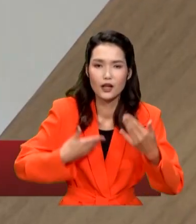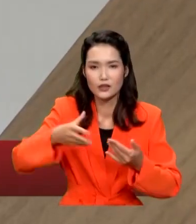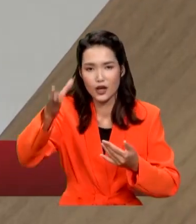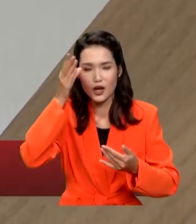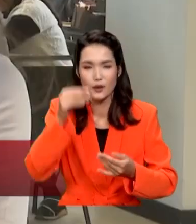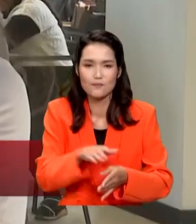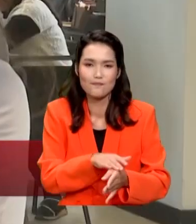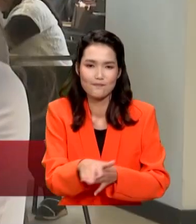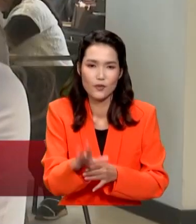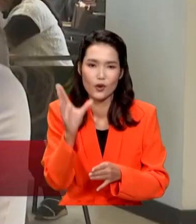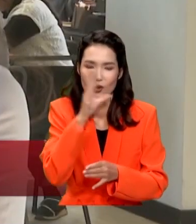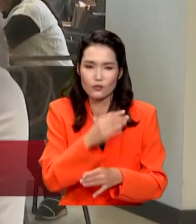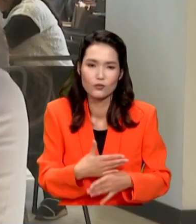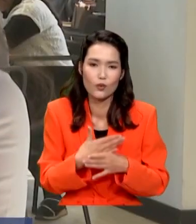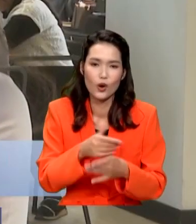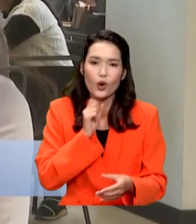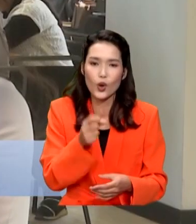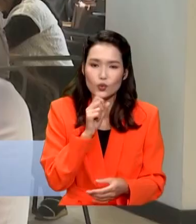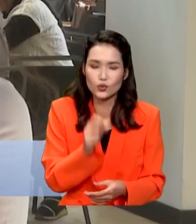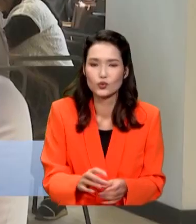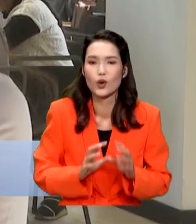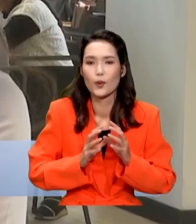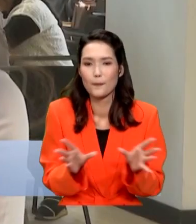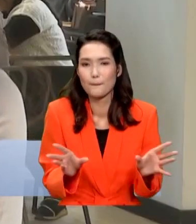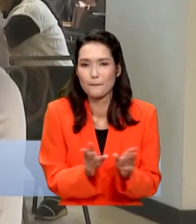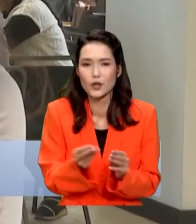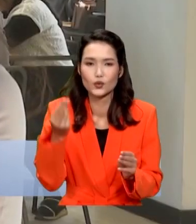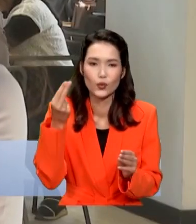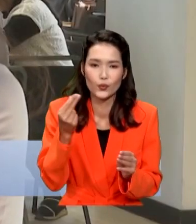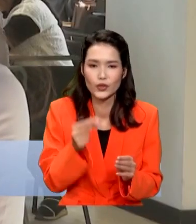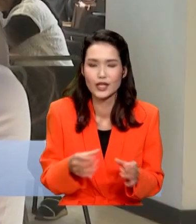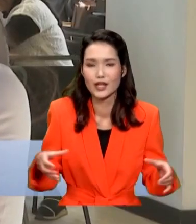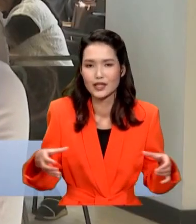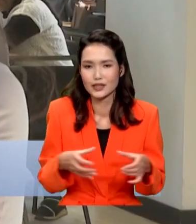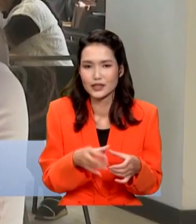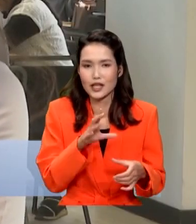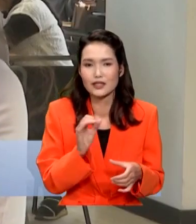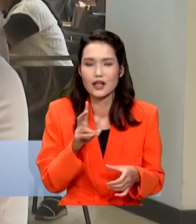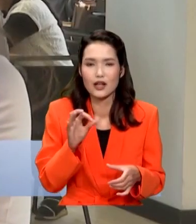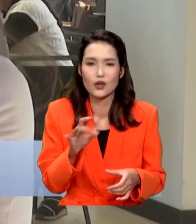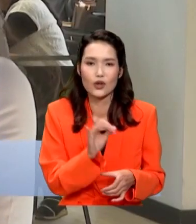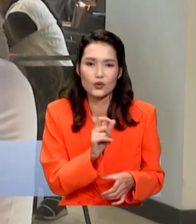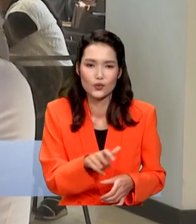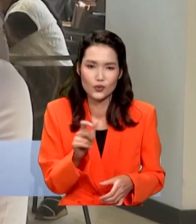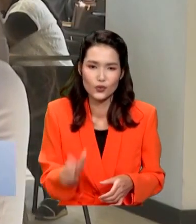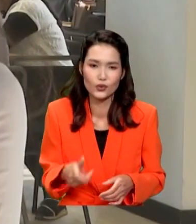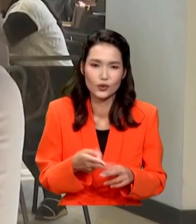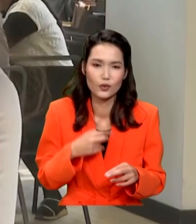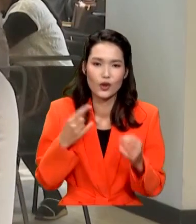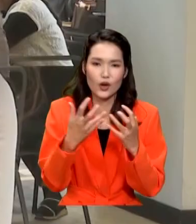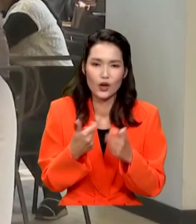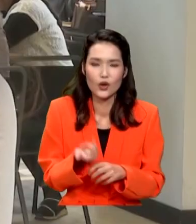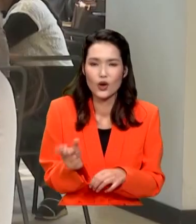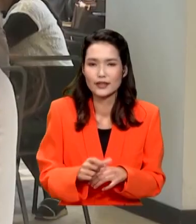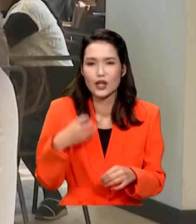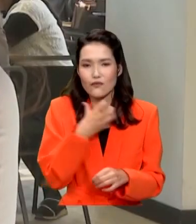на семинаре. Журналистер осы қаржы мен халық арасында көпір болғандықтан осындай семинарларға жиі қатысқан дұрыс